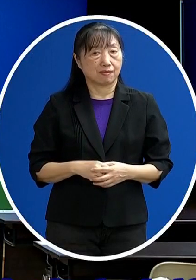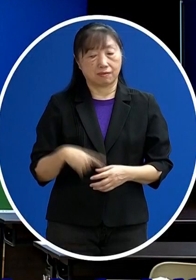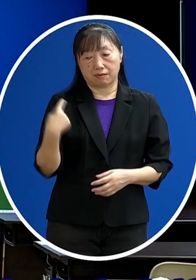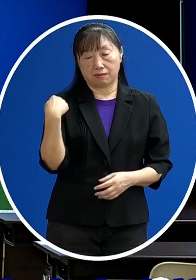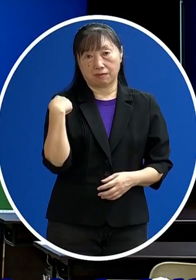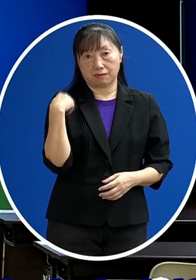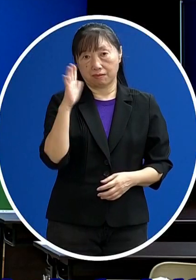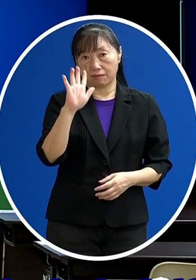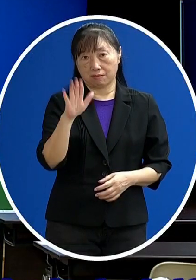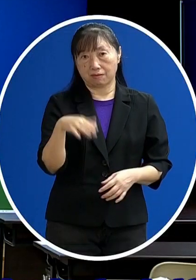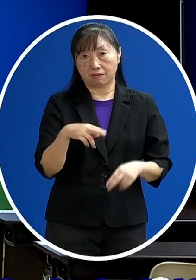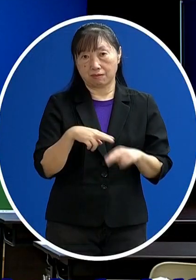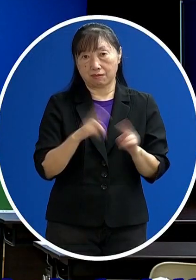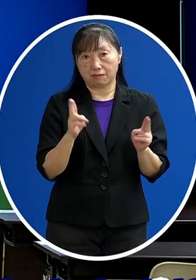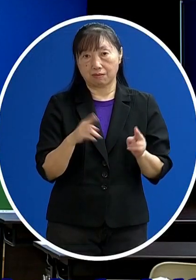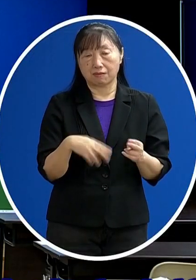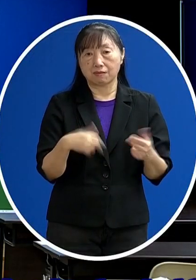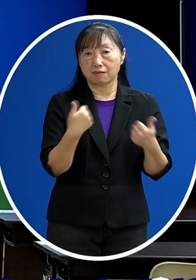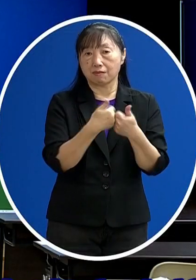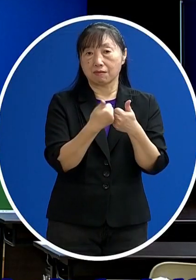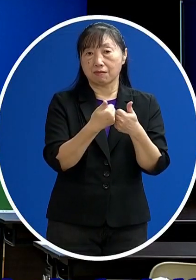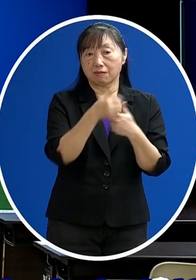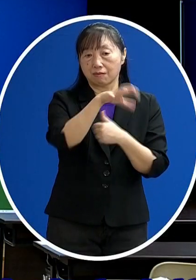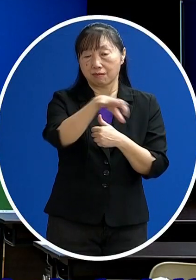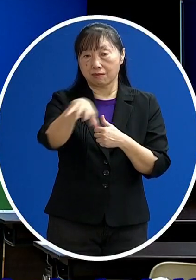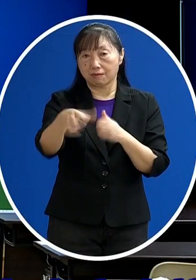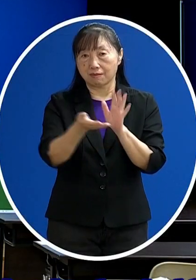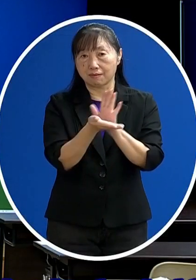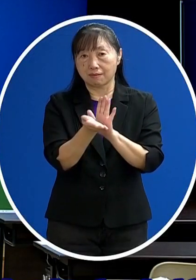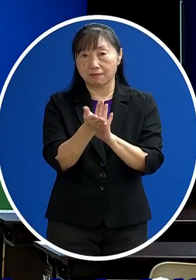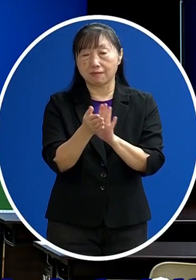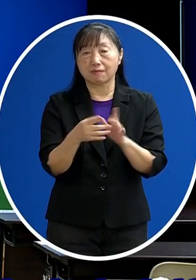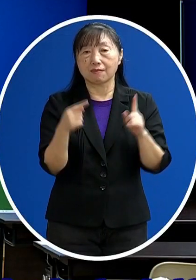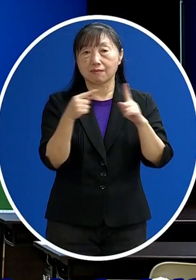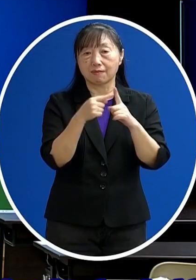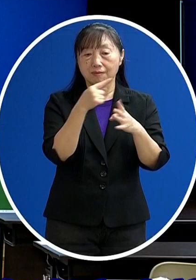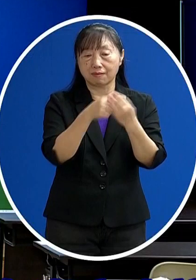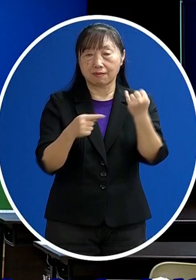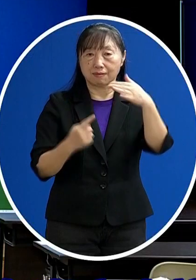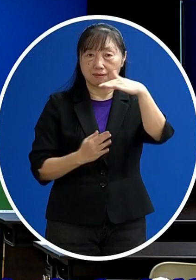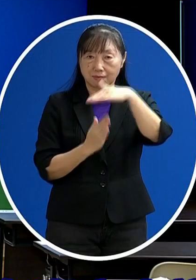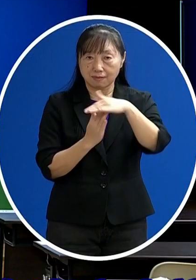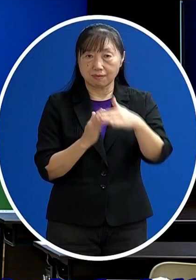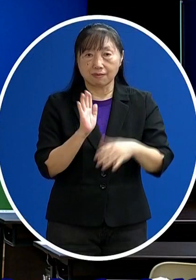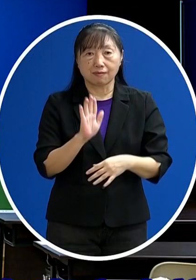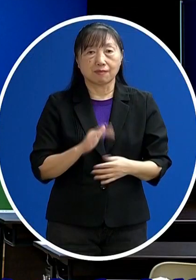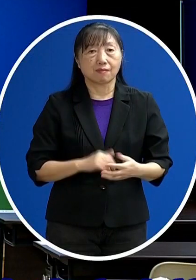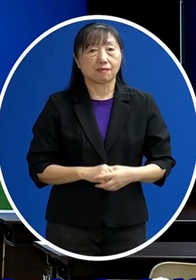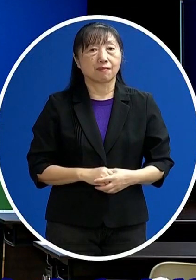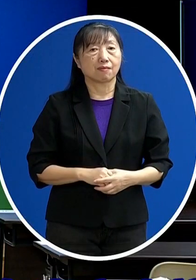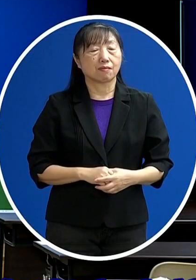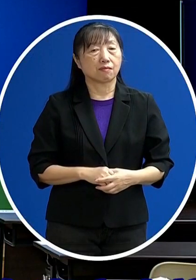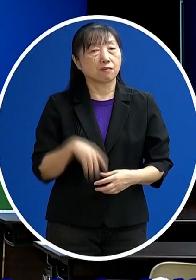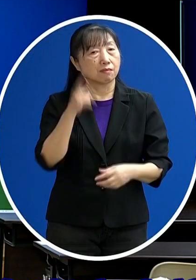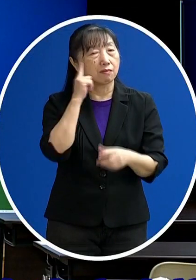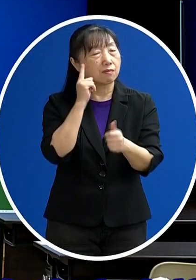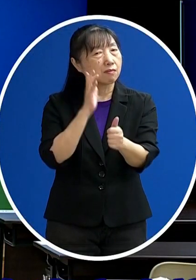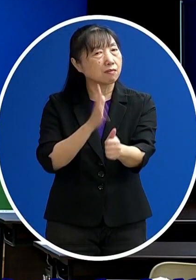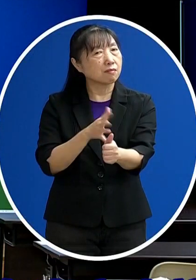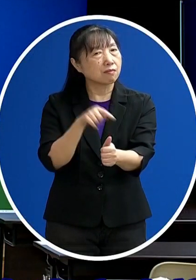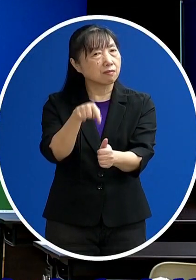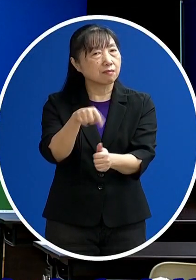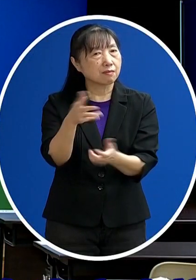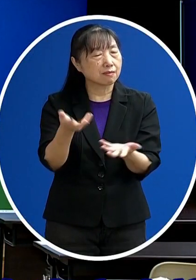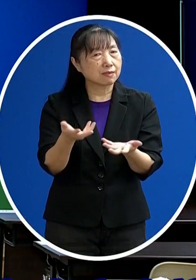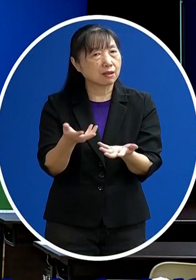昨天我们有开放这个会议展览的这个人数容留上限，那是想问一下说这个部